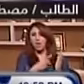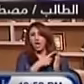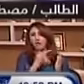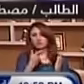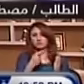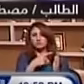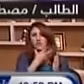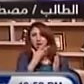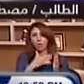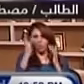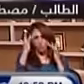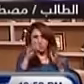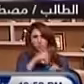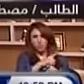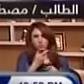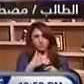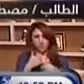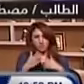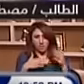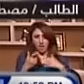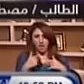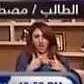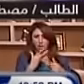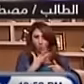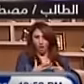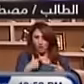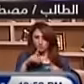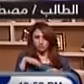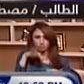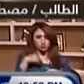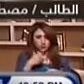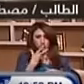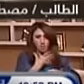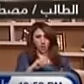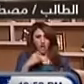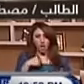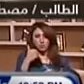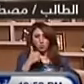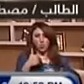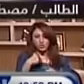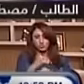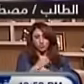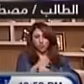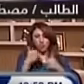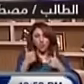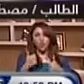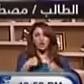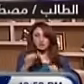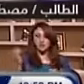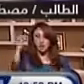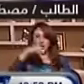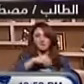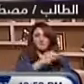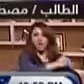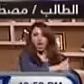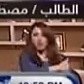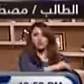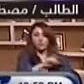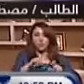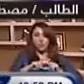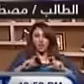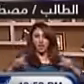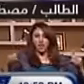طبعا ما هم حتى الطالب بيخونه حتى مش عارف. طب ما تشوف مصطفى مجدي ده ايه؟ يعني بلاش مصطفى مجدي، هو كل حاجه